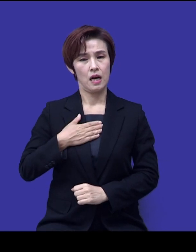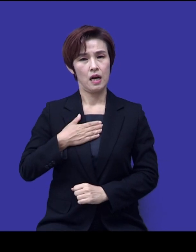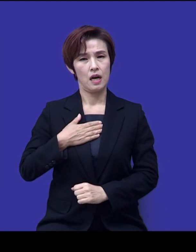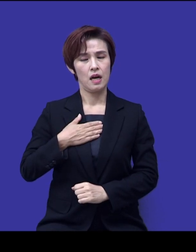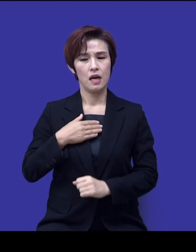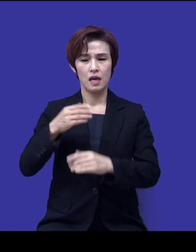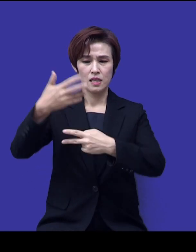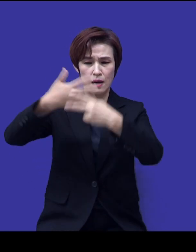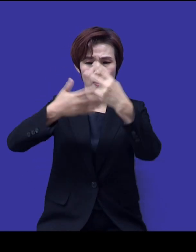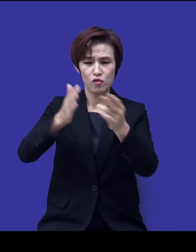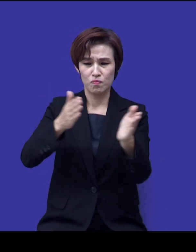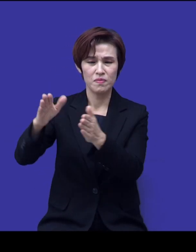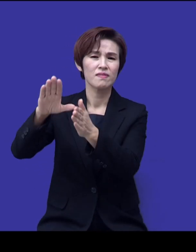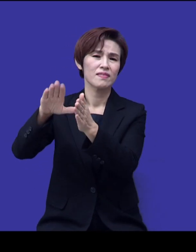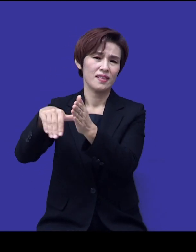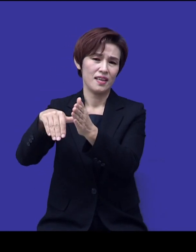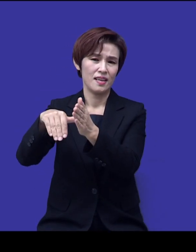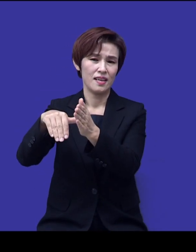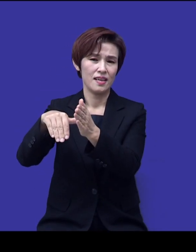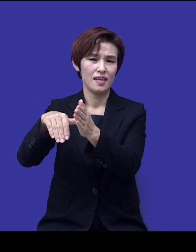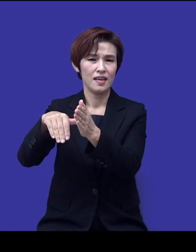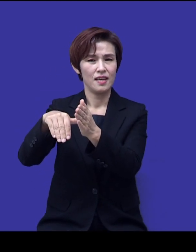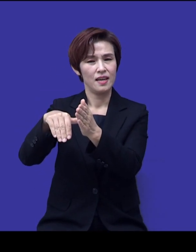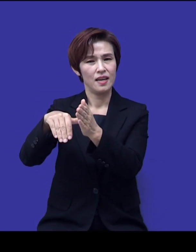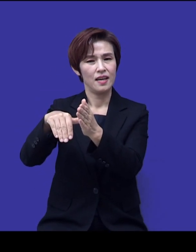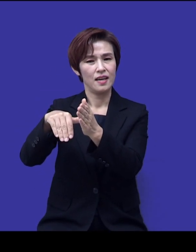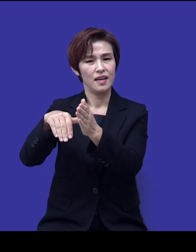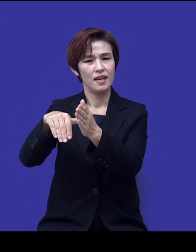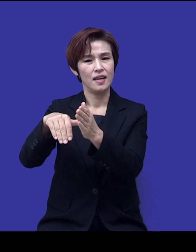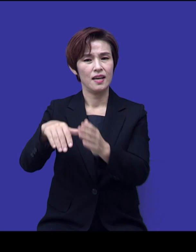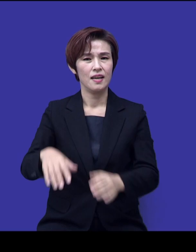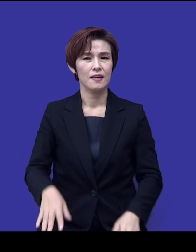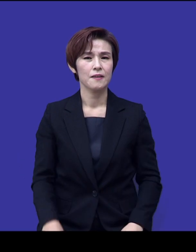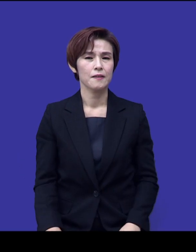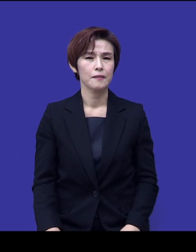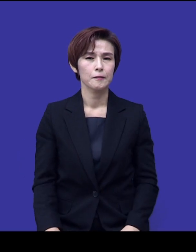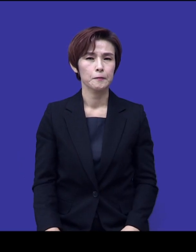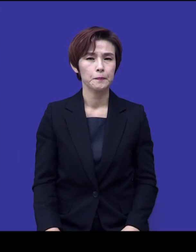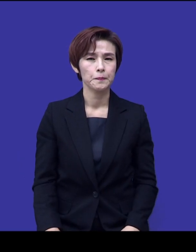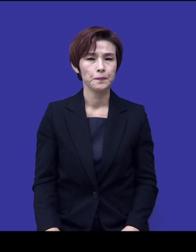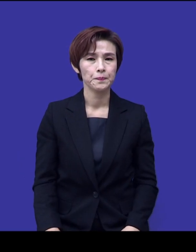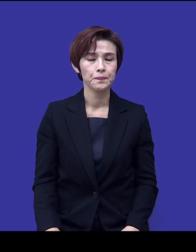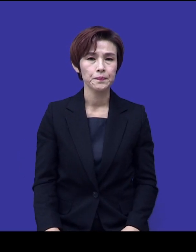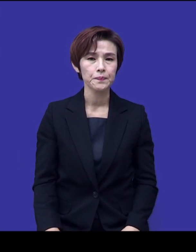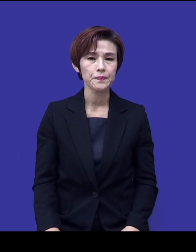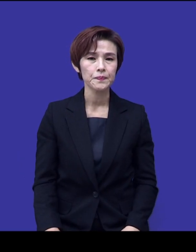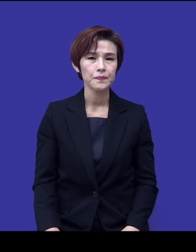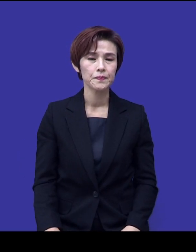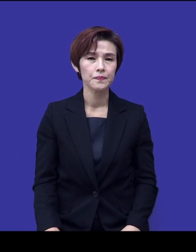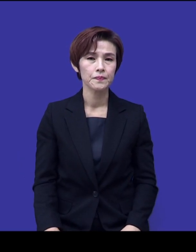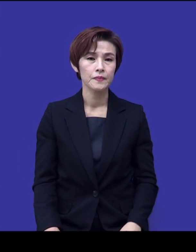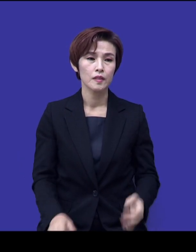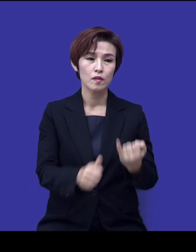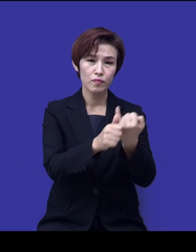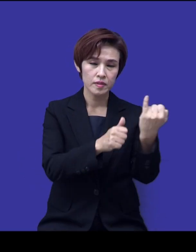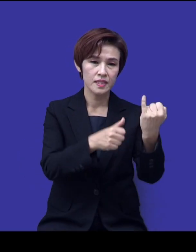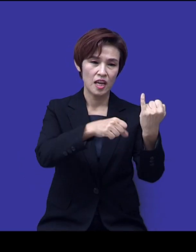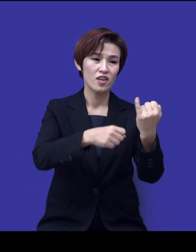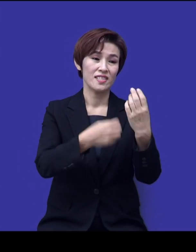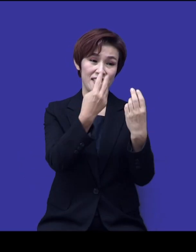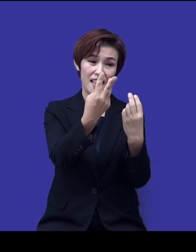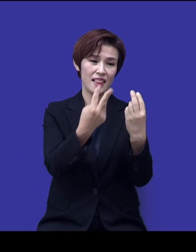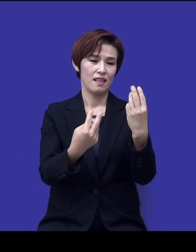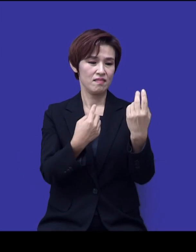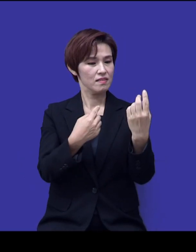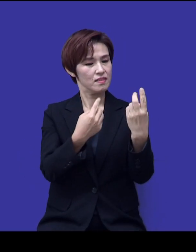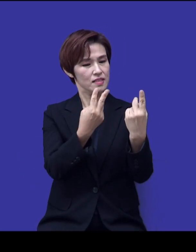드라마를 준비하고 있었던 시기인데 예. 가는 게 조금 자기 체격을 방기하는 것 같아요. 예. 그래서 안 갔어요. 예. 근데 그것도 지금